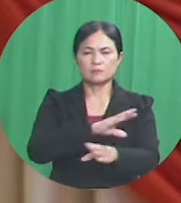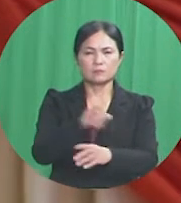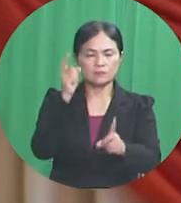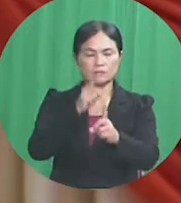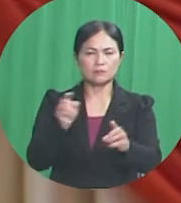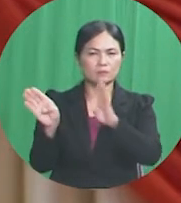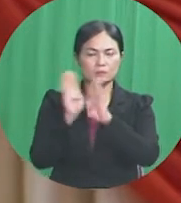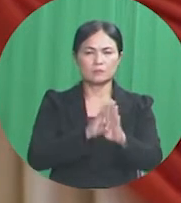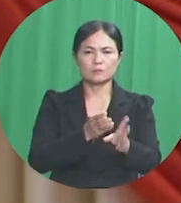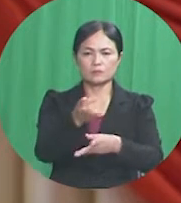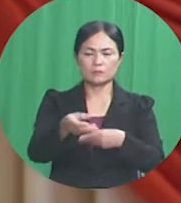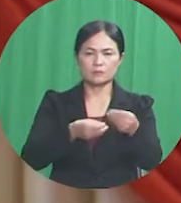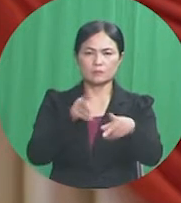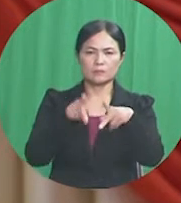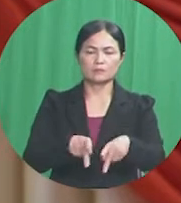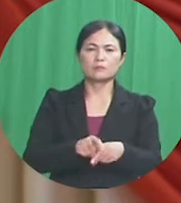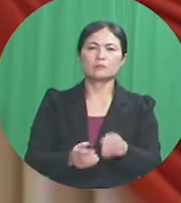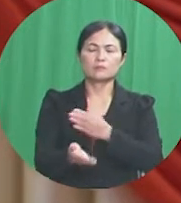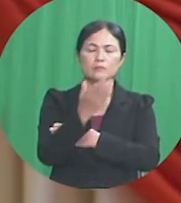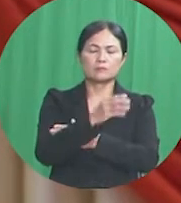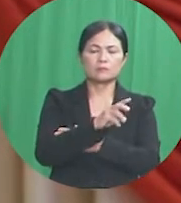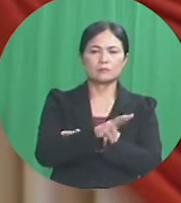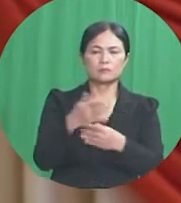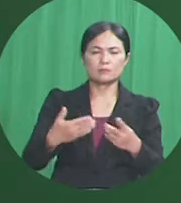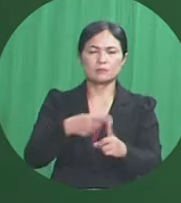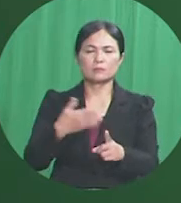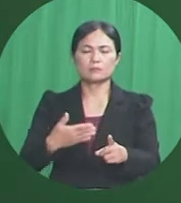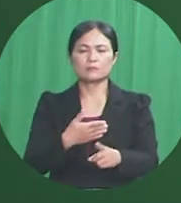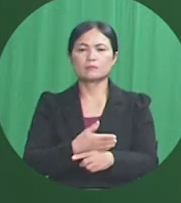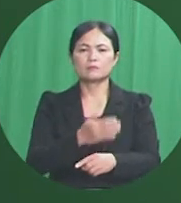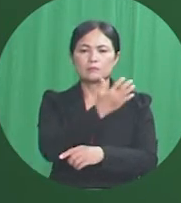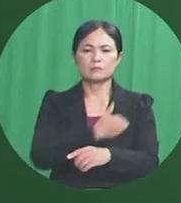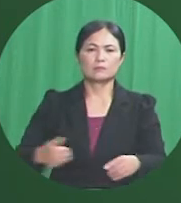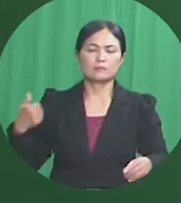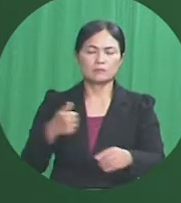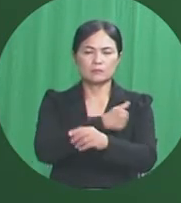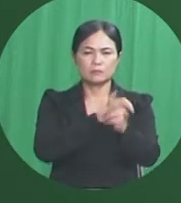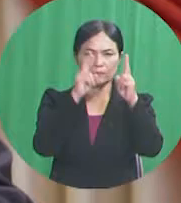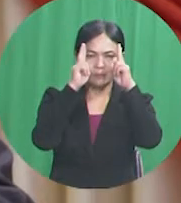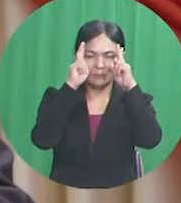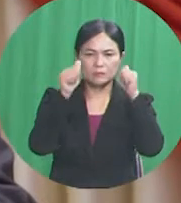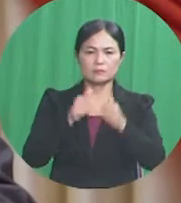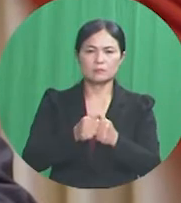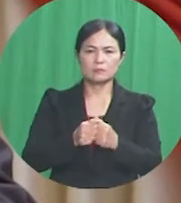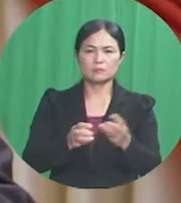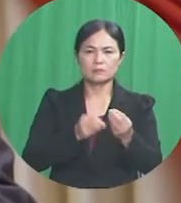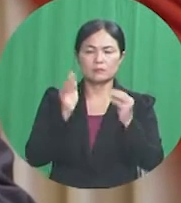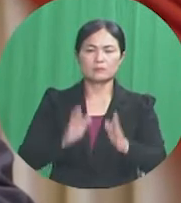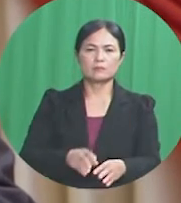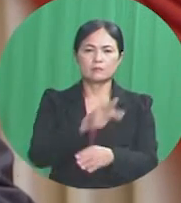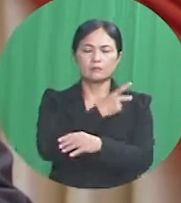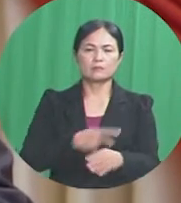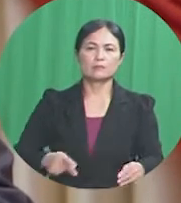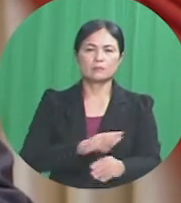ដៅប្រព្រឹត្តអំពើជួញដូរមនុស្សនៅព្រឹកថ្ងៃទី29ខែកញ្ញាសម្តេចអគ្គមហាសេនាបតីតេជោហ៊ុនសែននាយករដ្ឋ